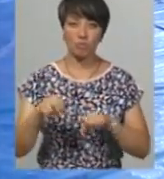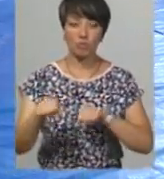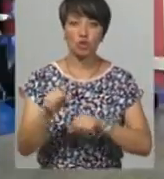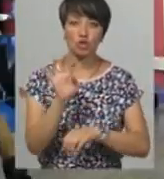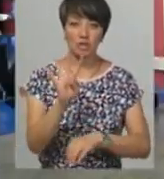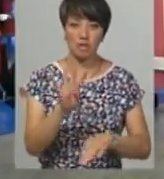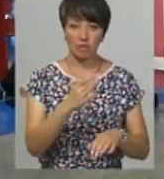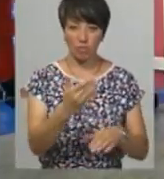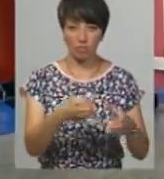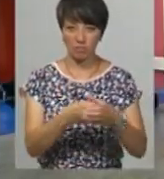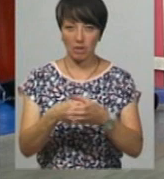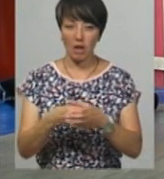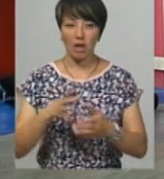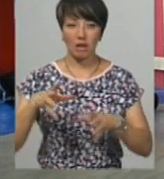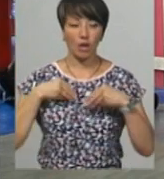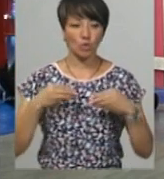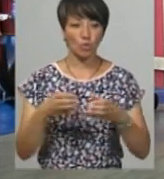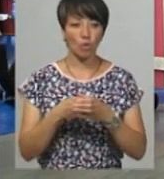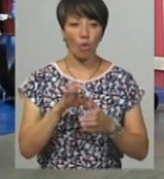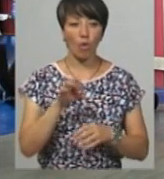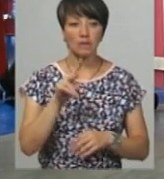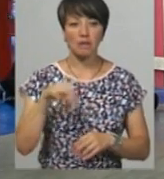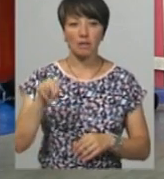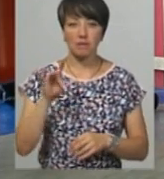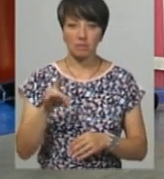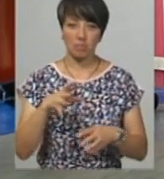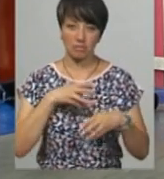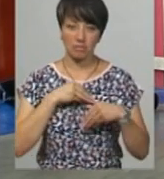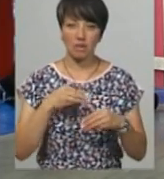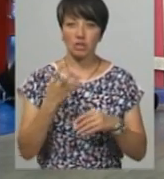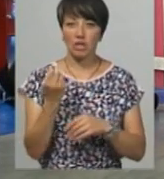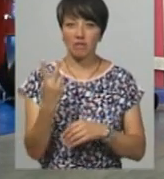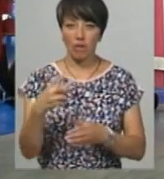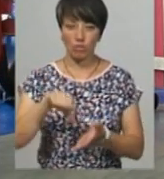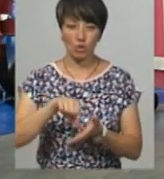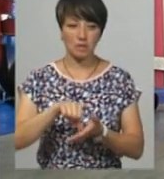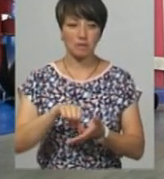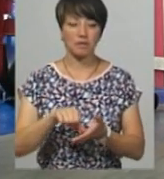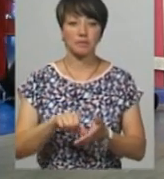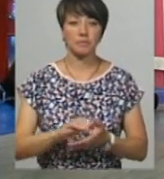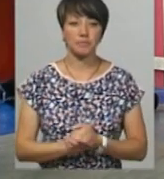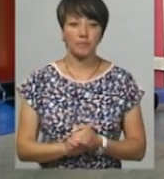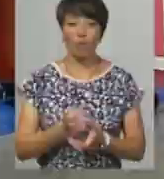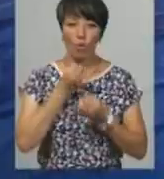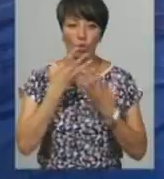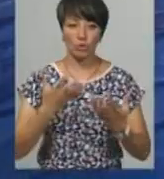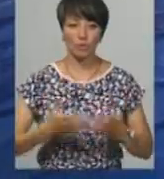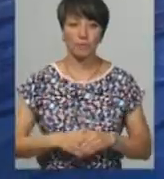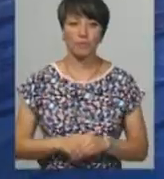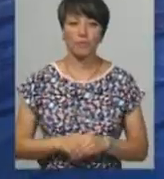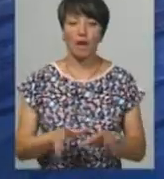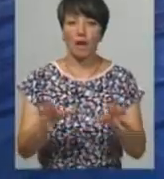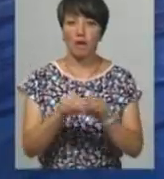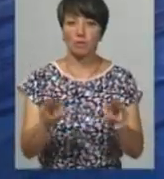4 бійця. Один наш однокрупник Олександр, теж зі мною в категорії, і ще 2 бійця. Теж таки досить хороше.